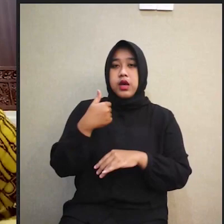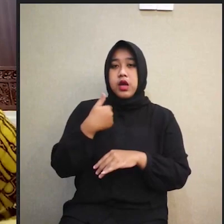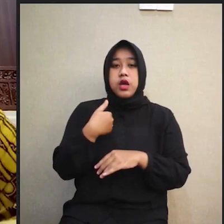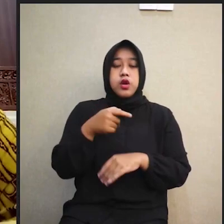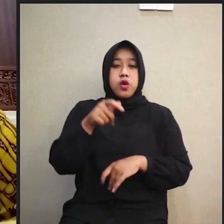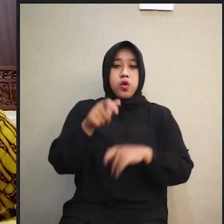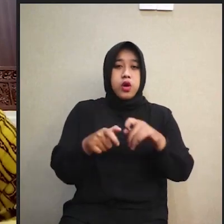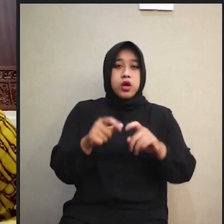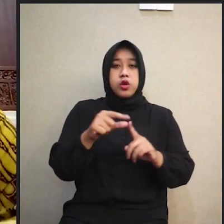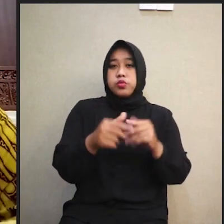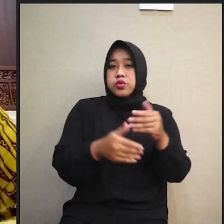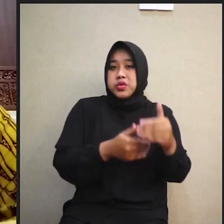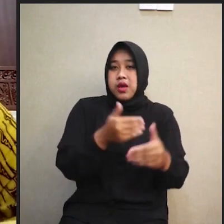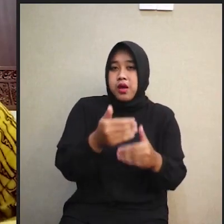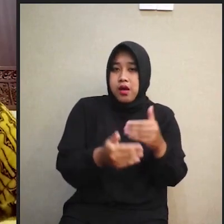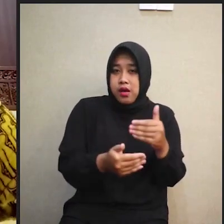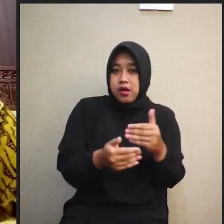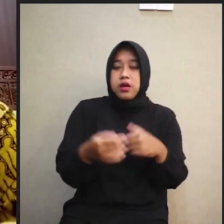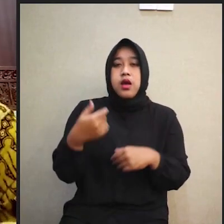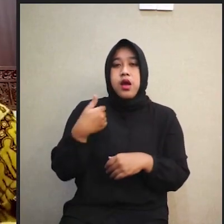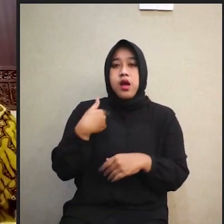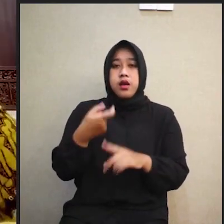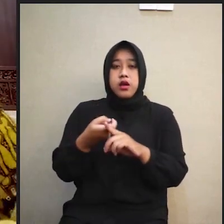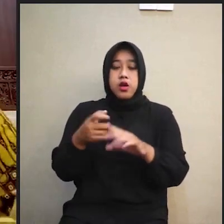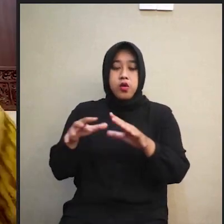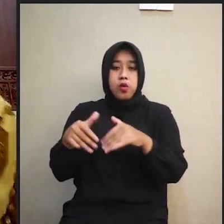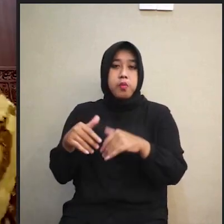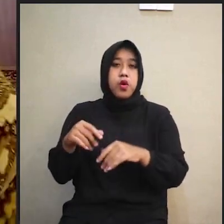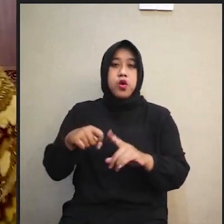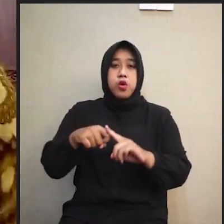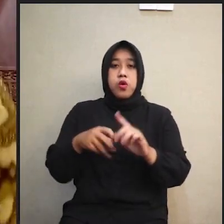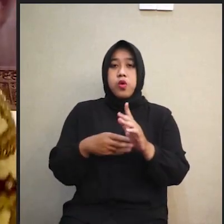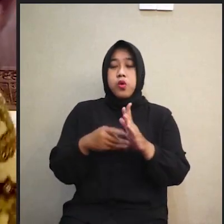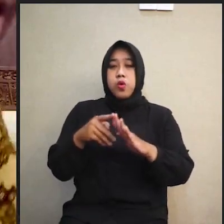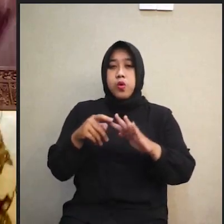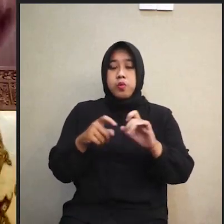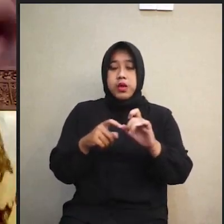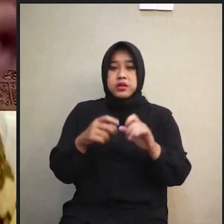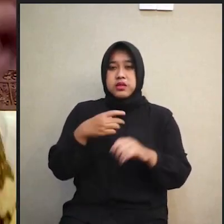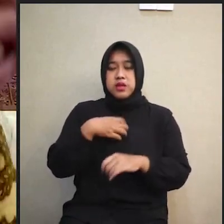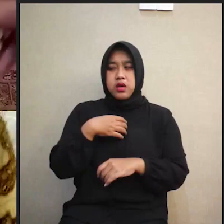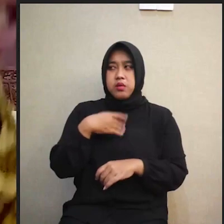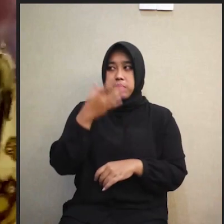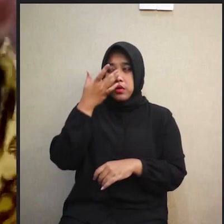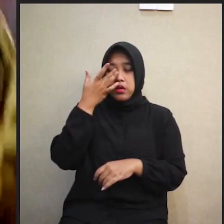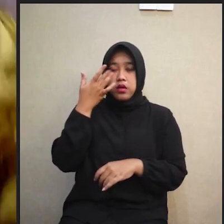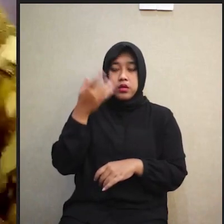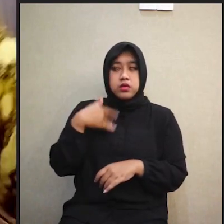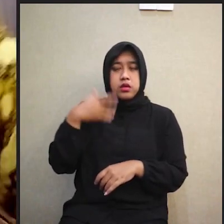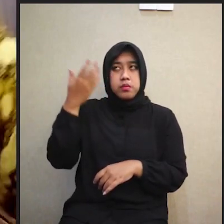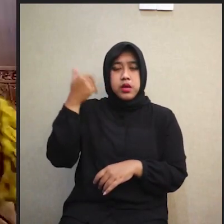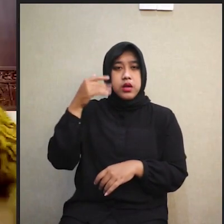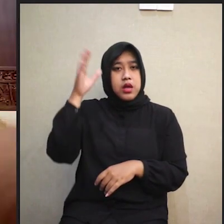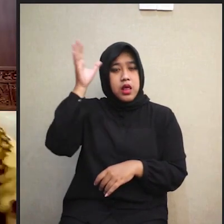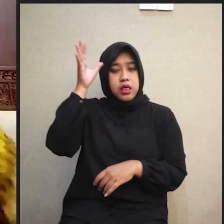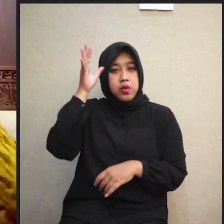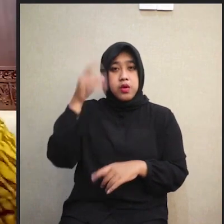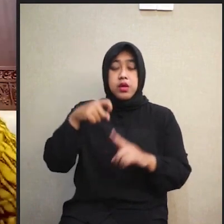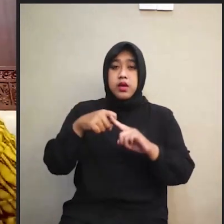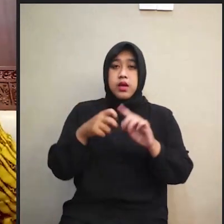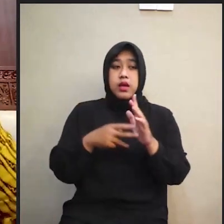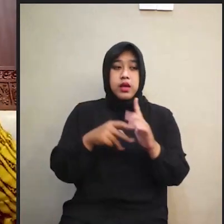ada pihak dari Komnas HAM waktu itu kalau kemarin saya nggak tahu Pak Endi juga punya kewenangan